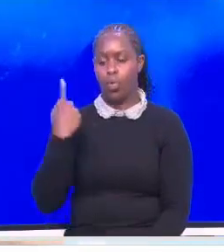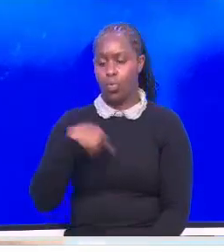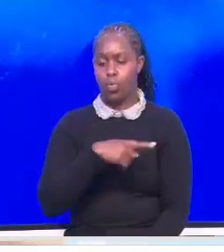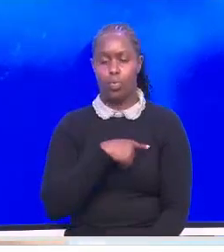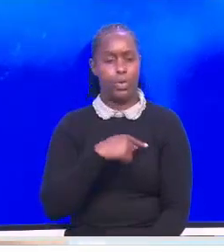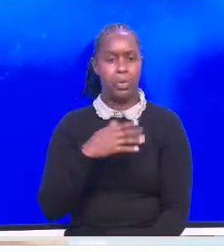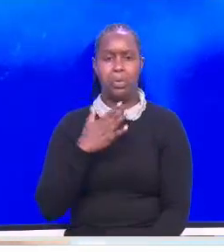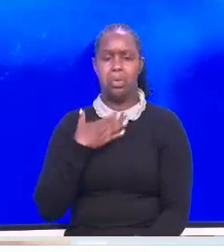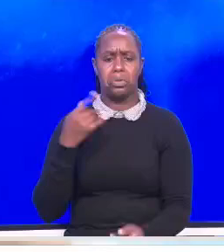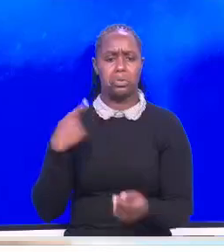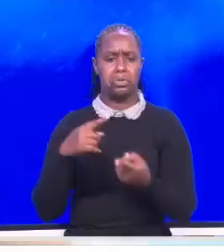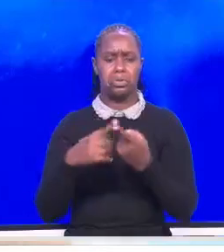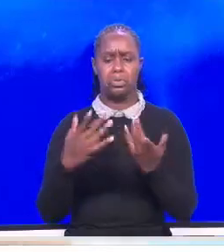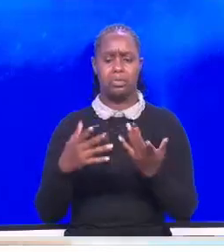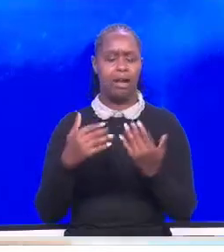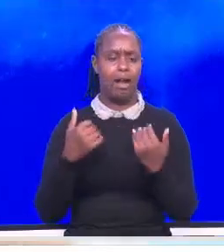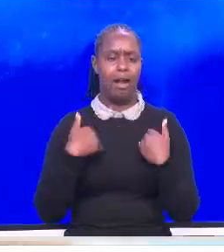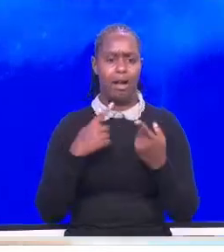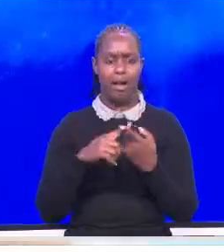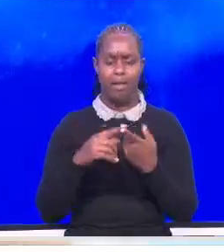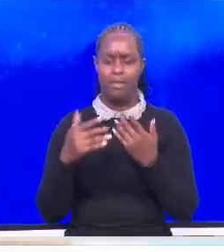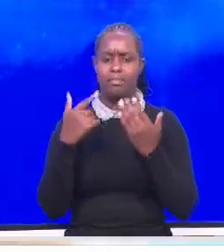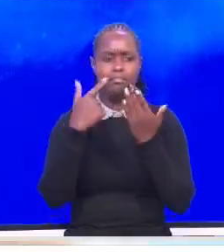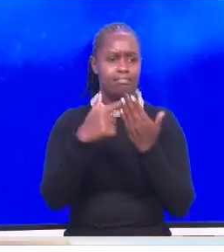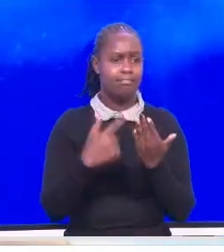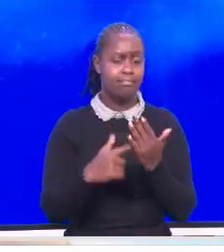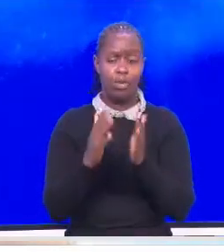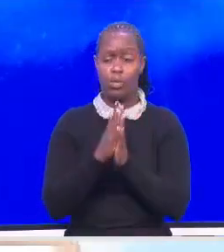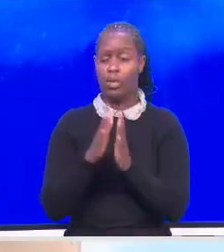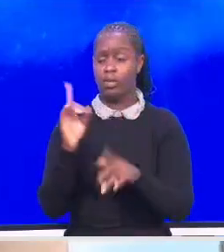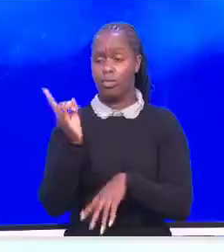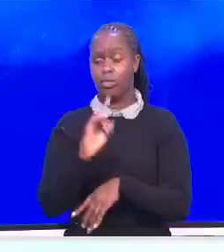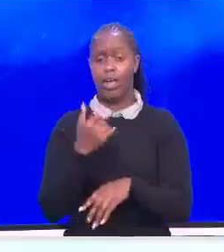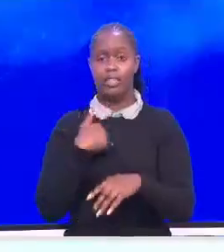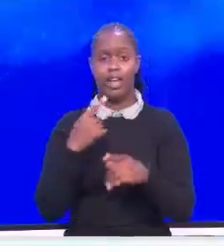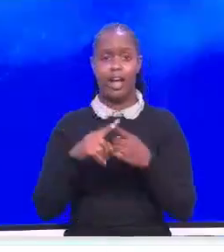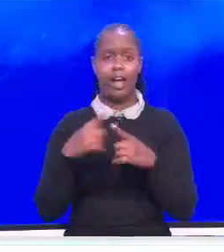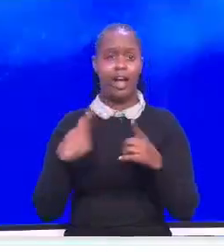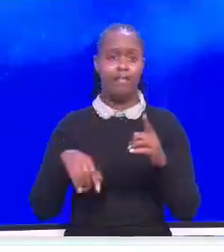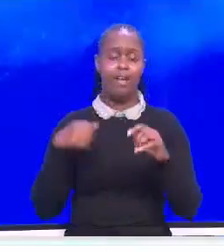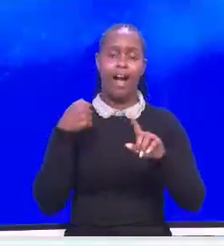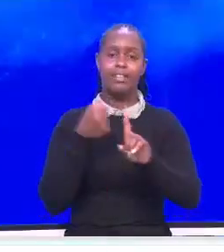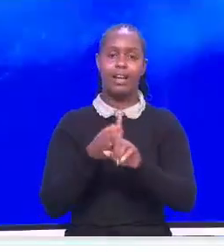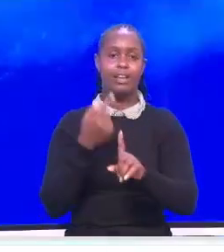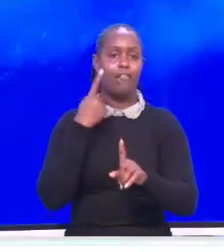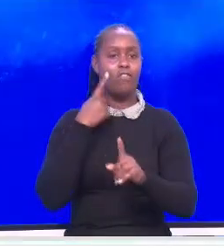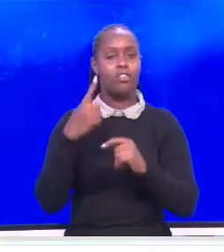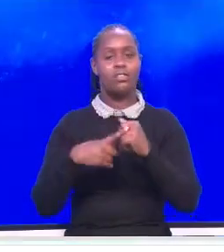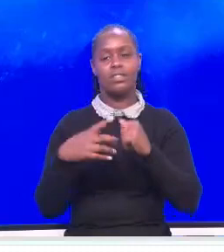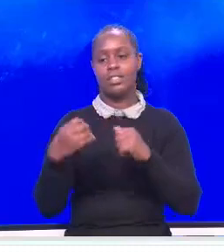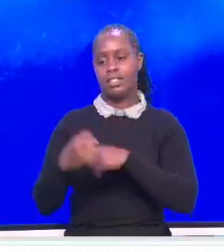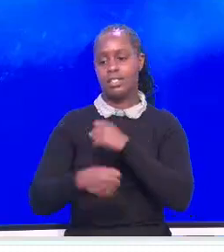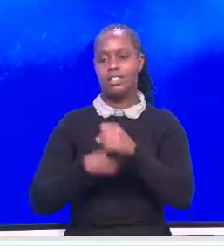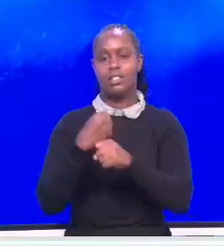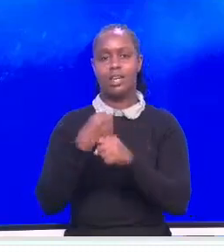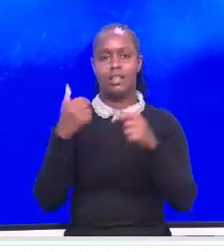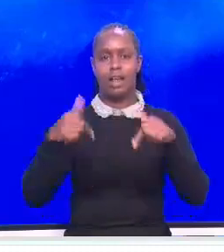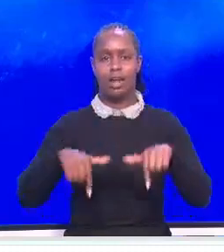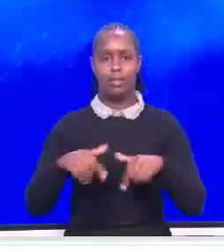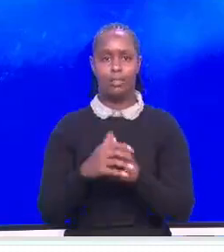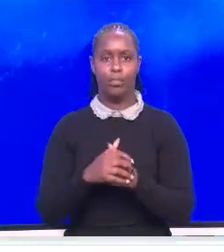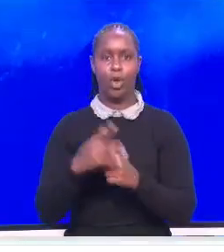Hatutabembelezana na majangili. Wamehangaisha eneo hili for 50-60 years now. Tumejaribu maneno ya